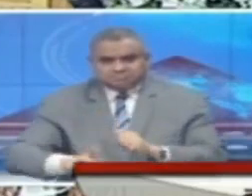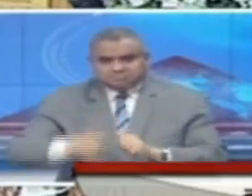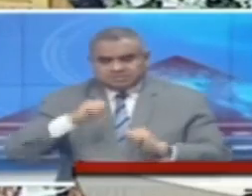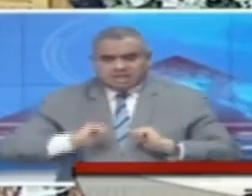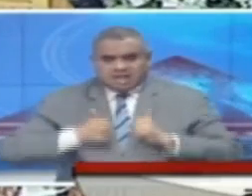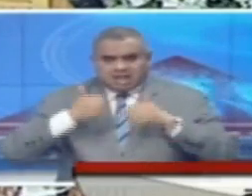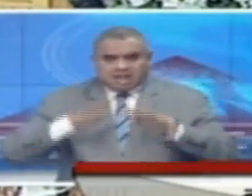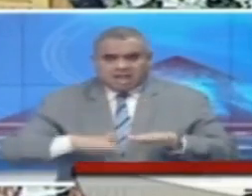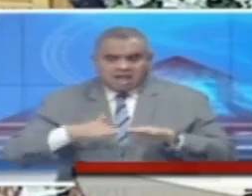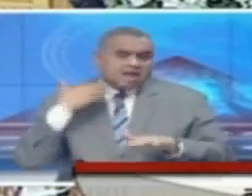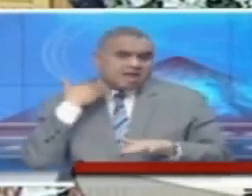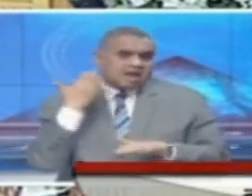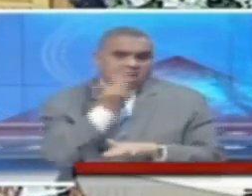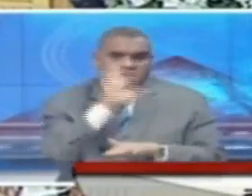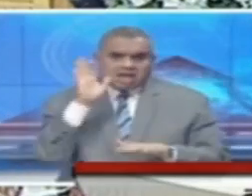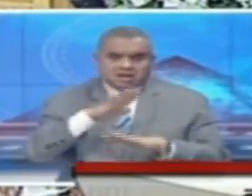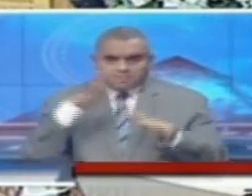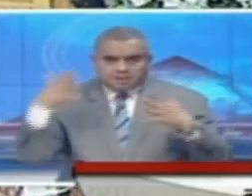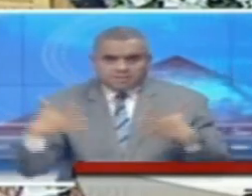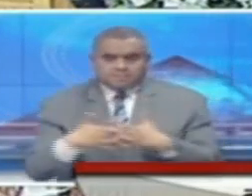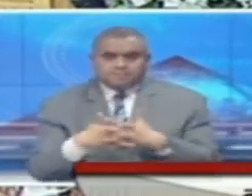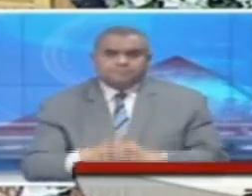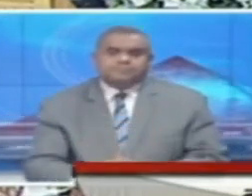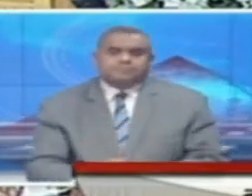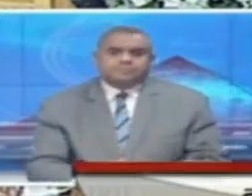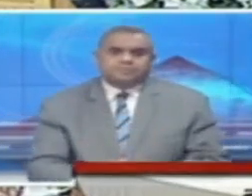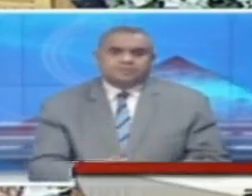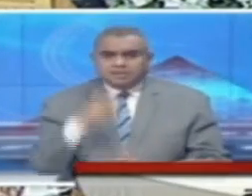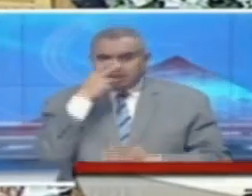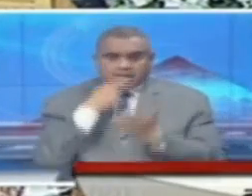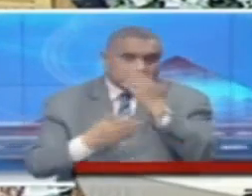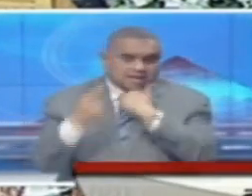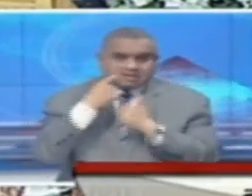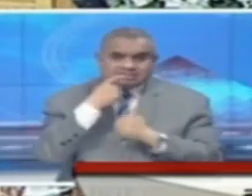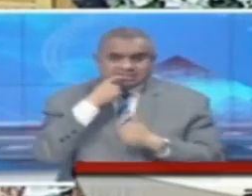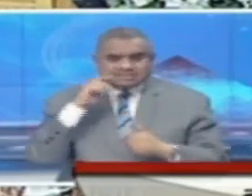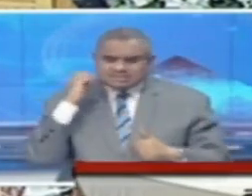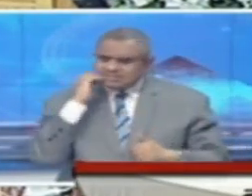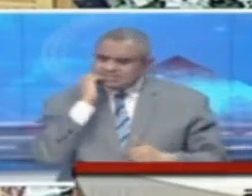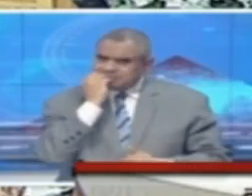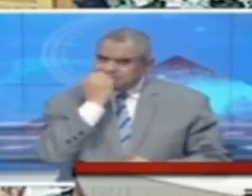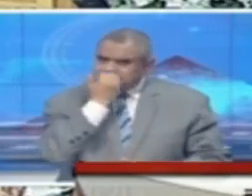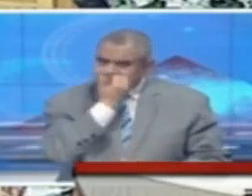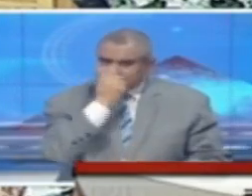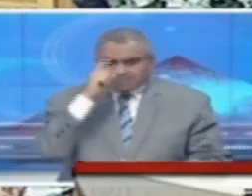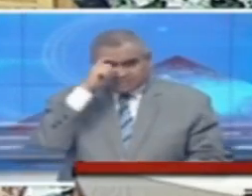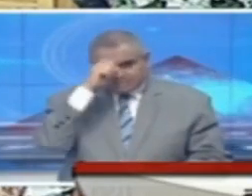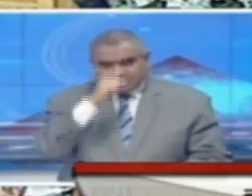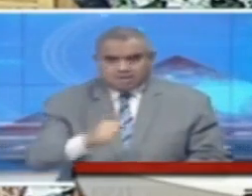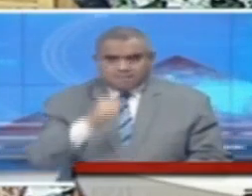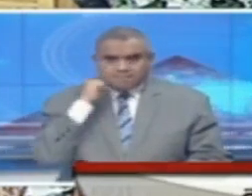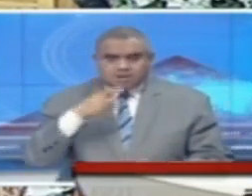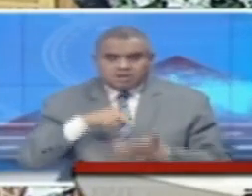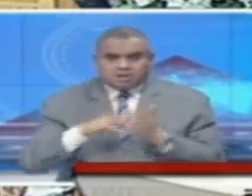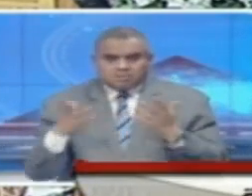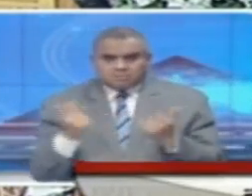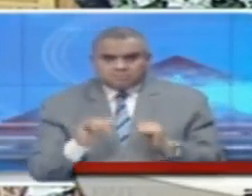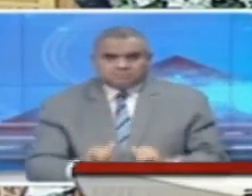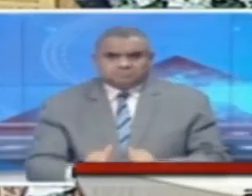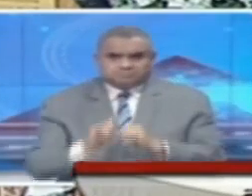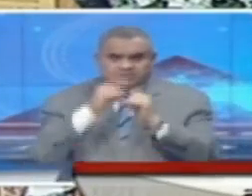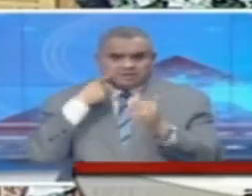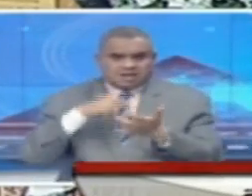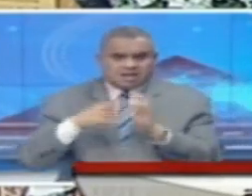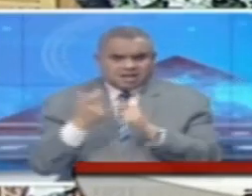كريمة لقاطنيه. احنا عانينا خلال السنين اللي فاتت من النمو الأفقي. الأفقي يعني